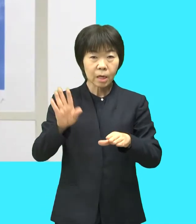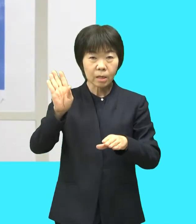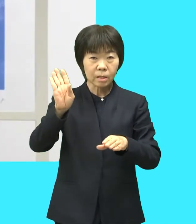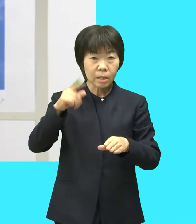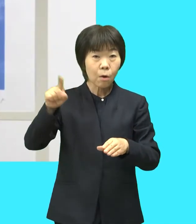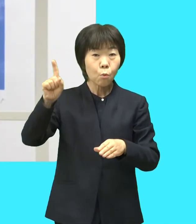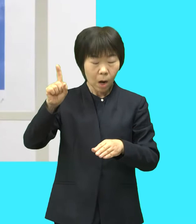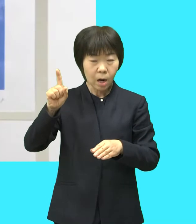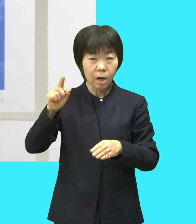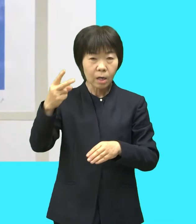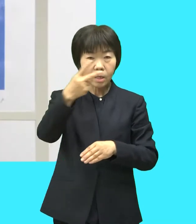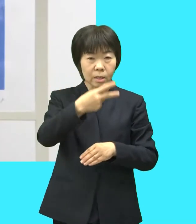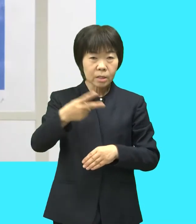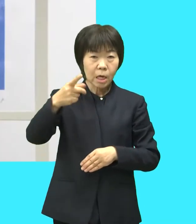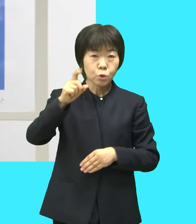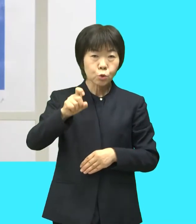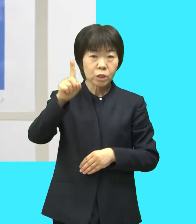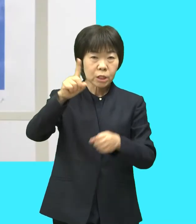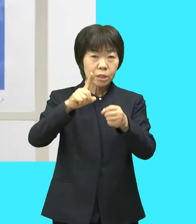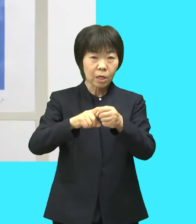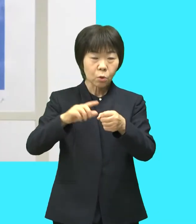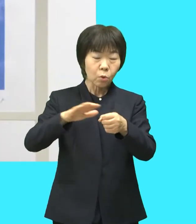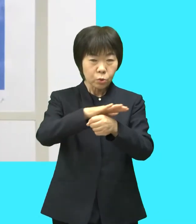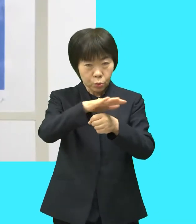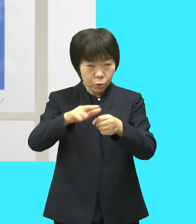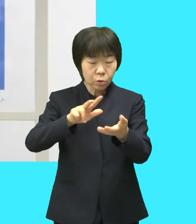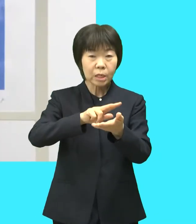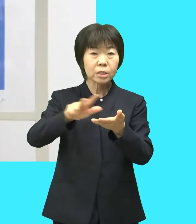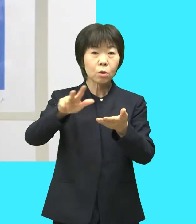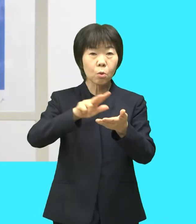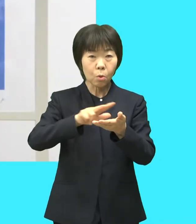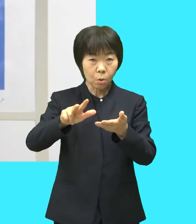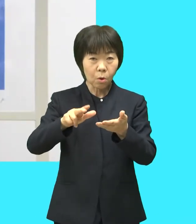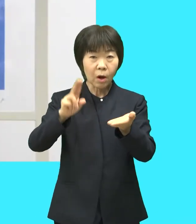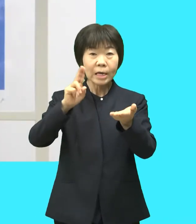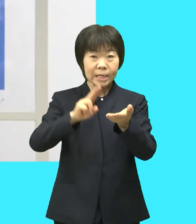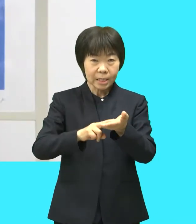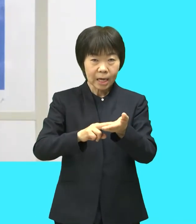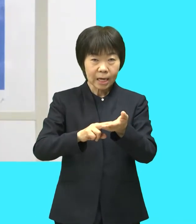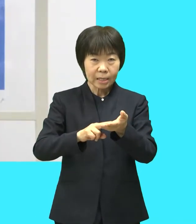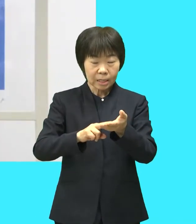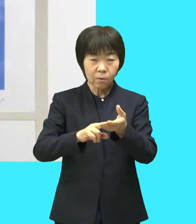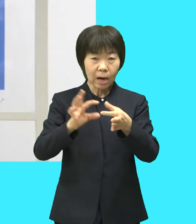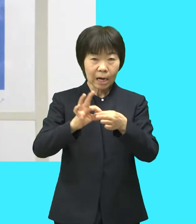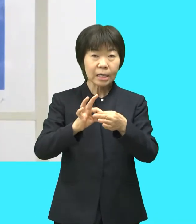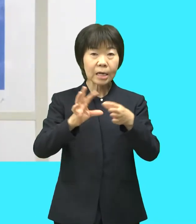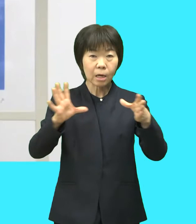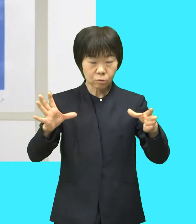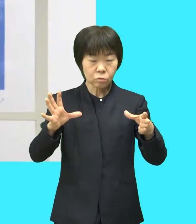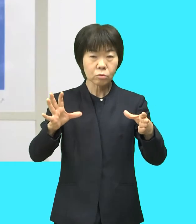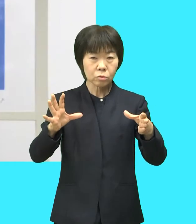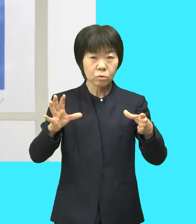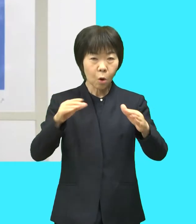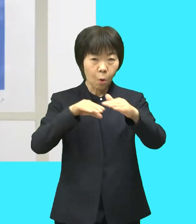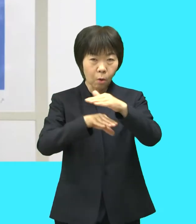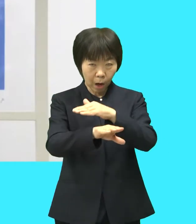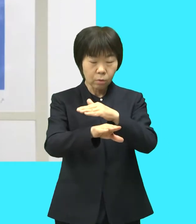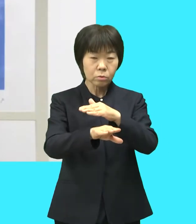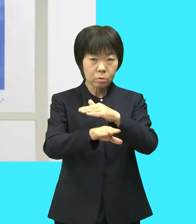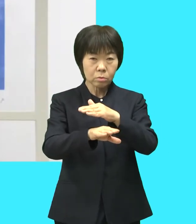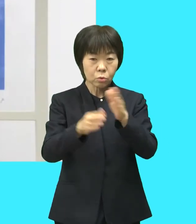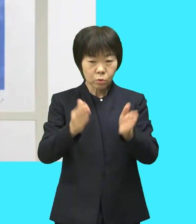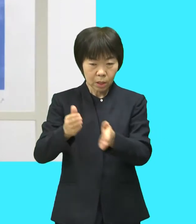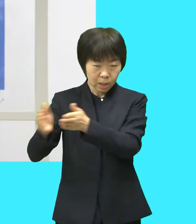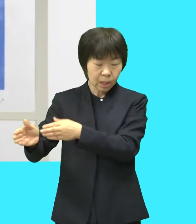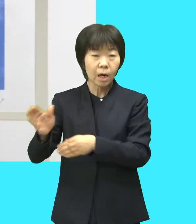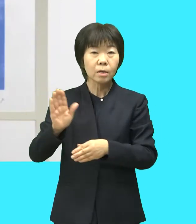は2011年当時の重要な資料をいわゆる規定にはかかわらず保管をするということで整理をし